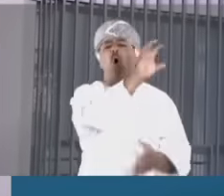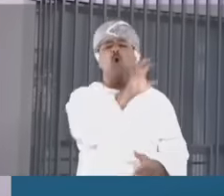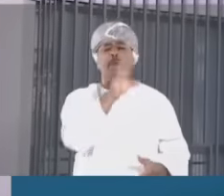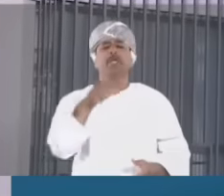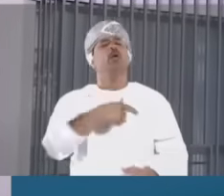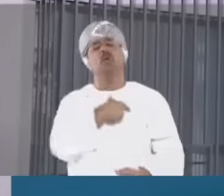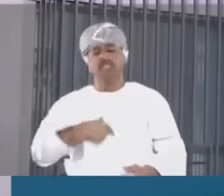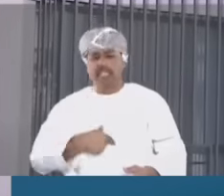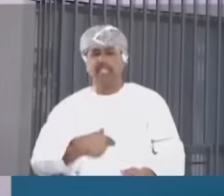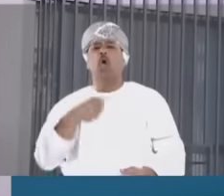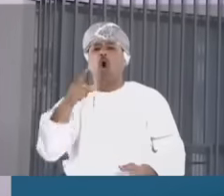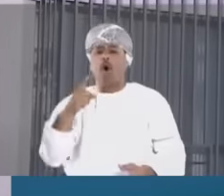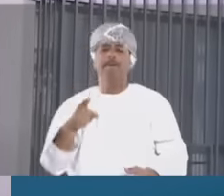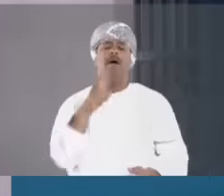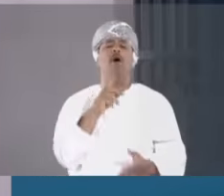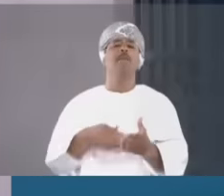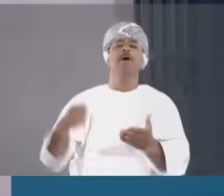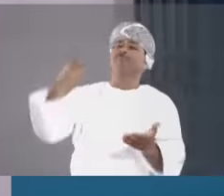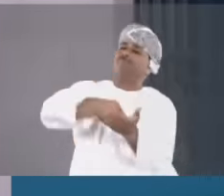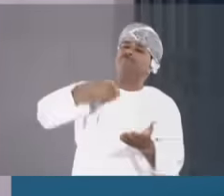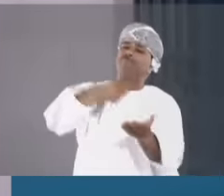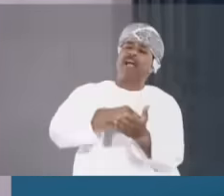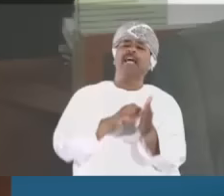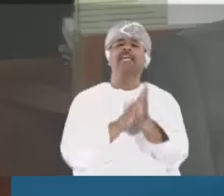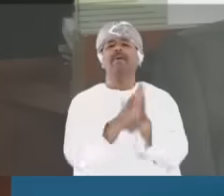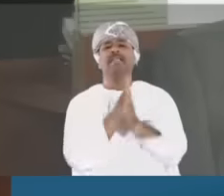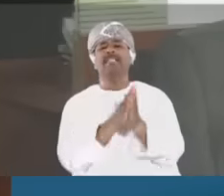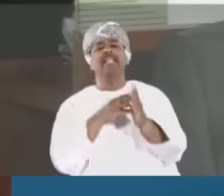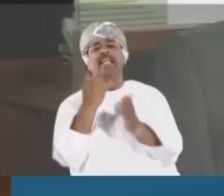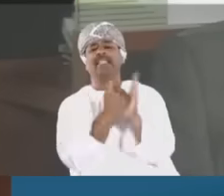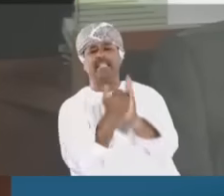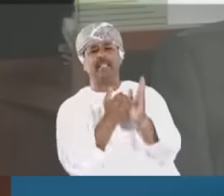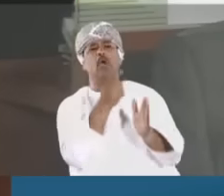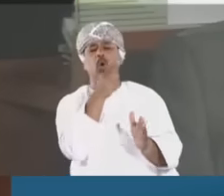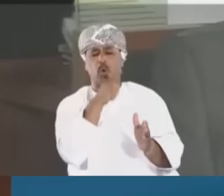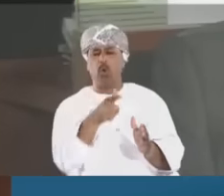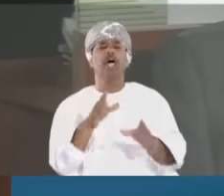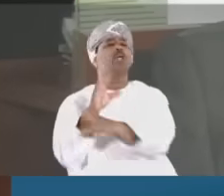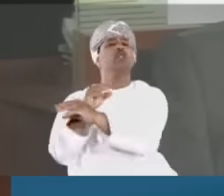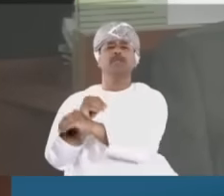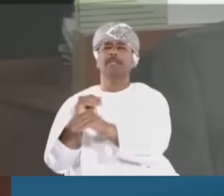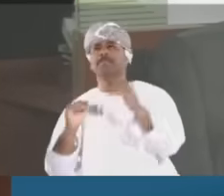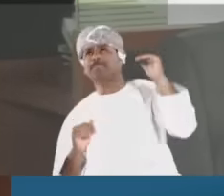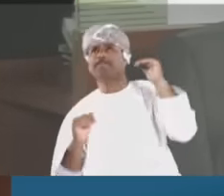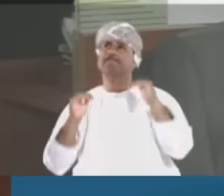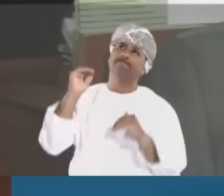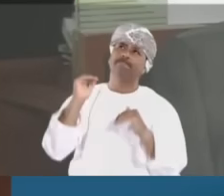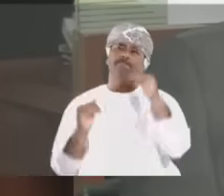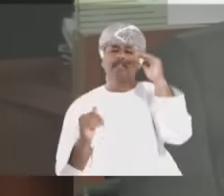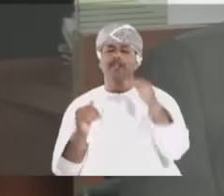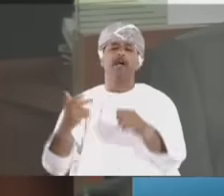بزيادة حزم التحفيز الاقتصادي. يشهد السوق حالة من التذبذب